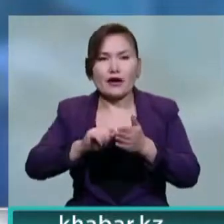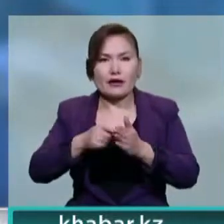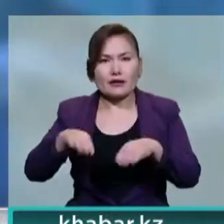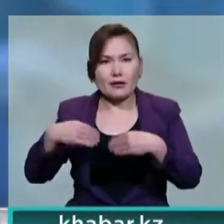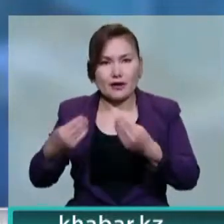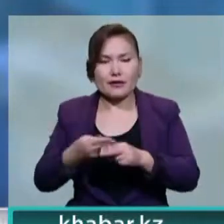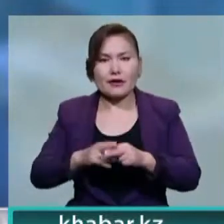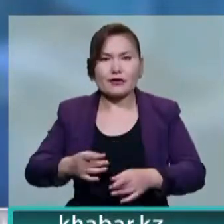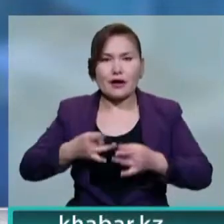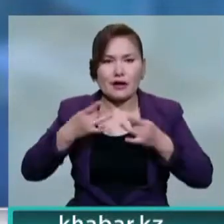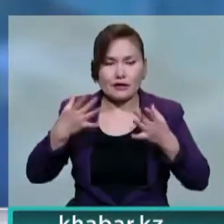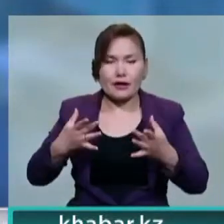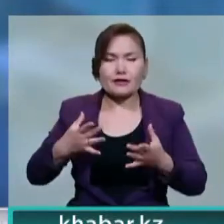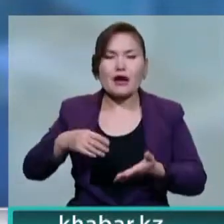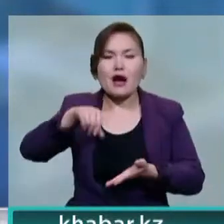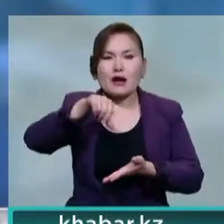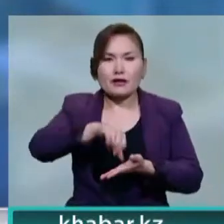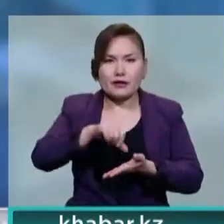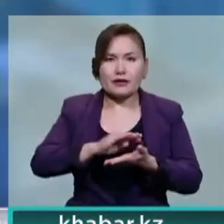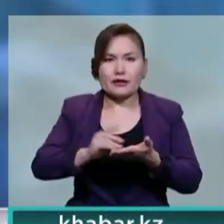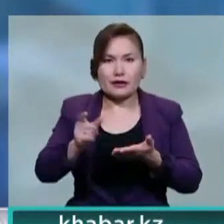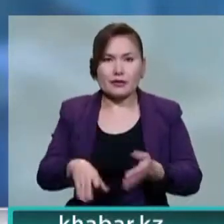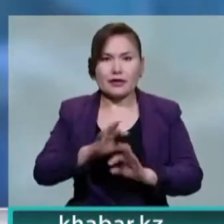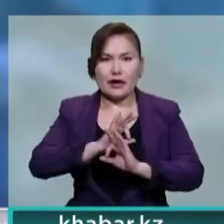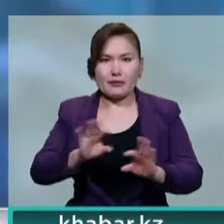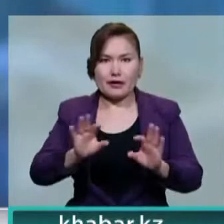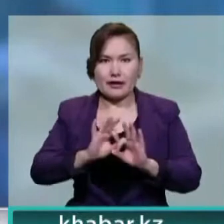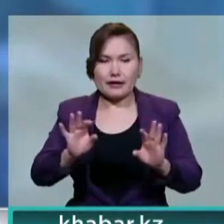етті. Салтанатты жағдайға куә болған тілшіміздің репортажы.